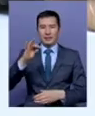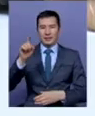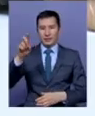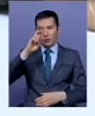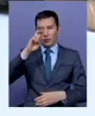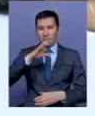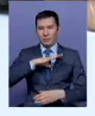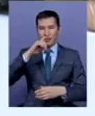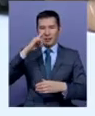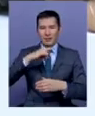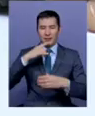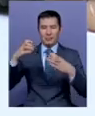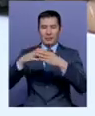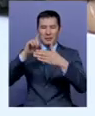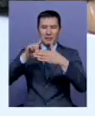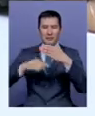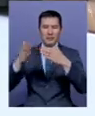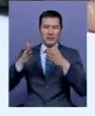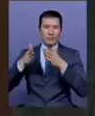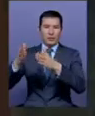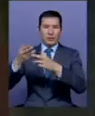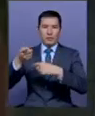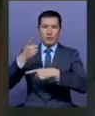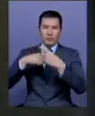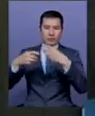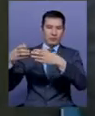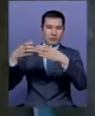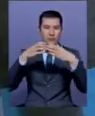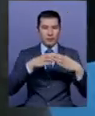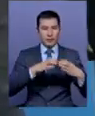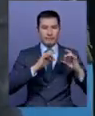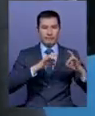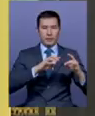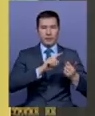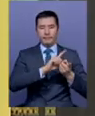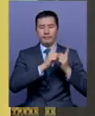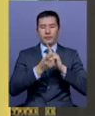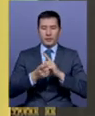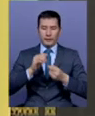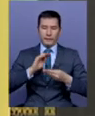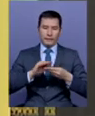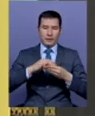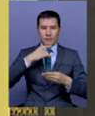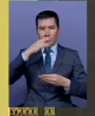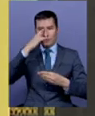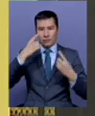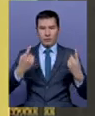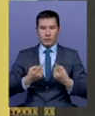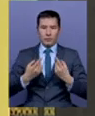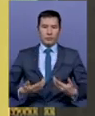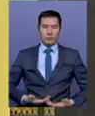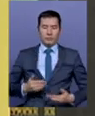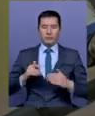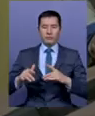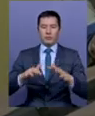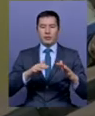кейін райларынан қайтып дәстүрлі ханафи мазхабына оңалтылған. Сондай-ақ 8 нәзік жан да Қазақстанның қоғамдық құндылықтарына бейімделген.